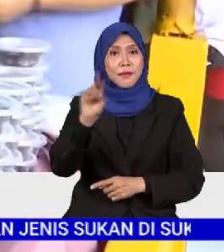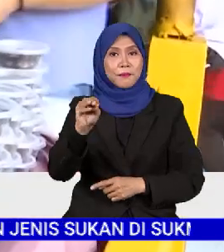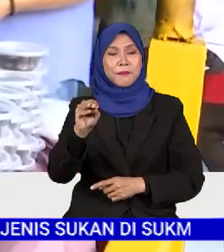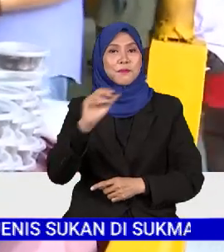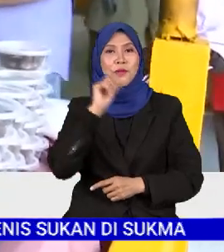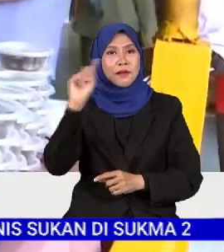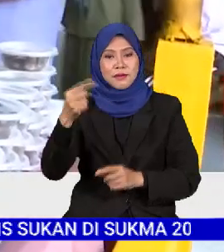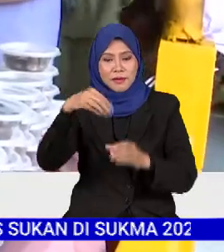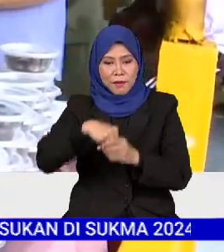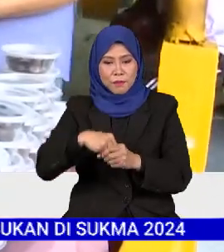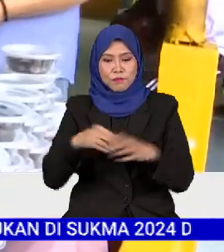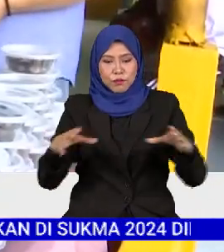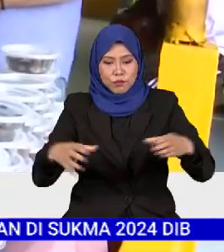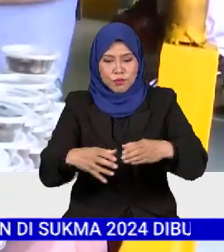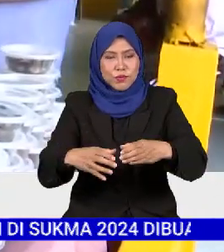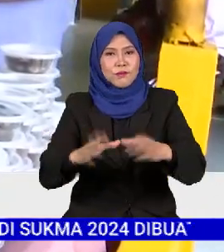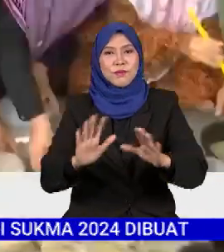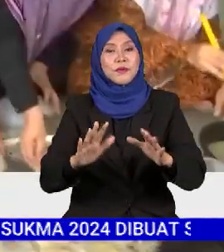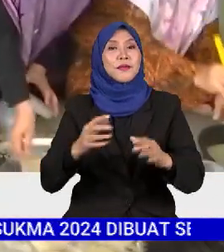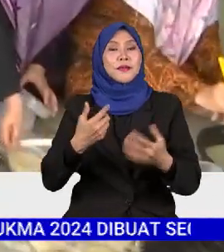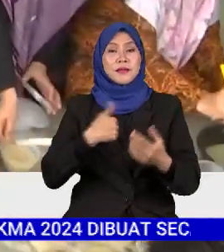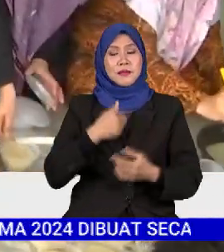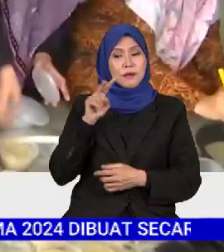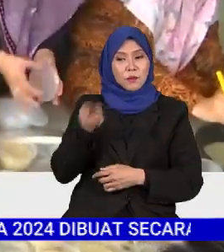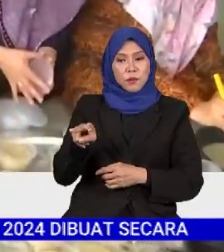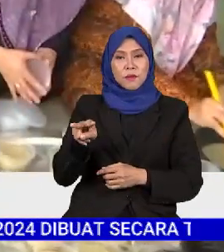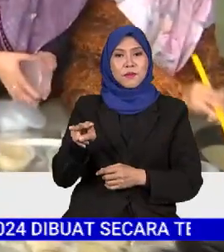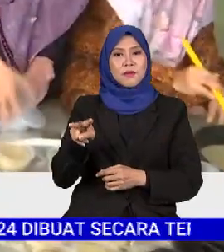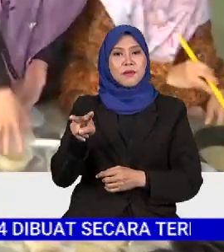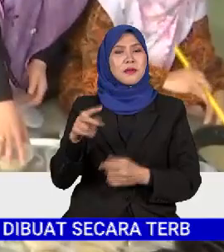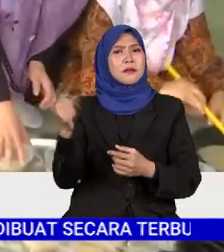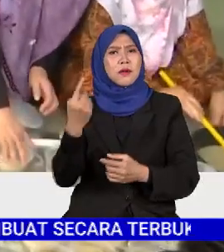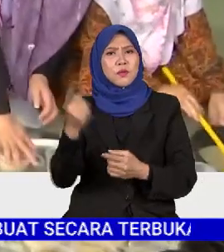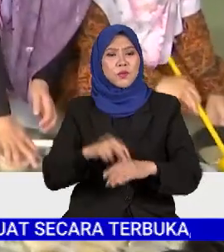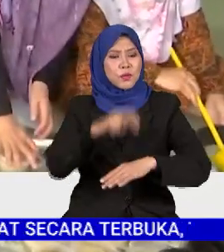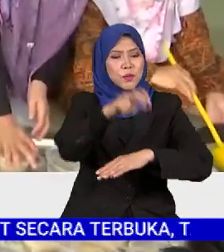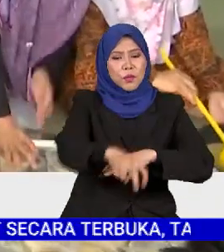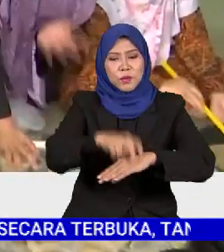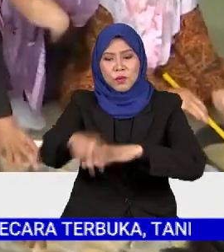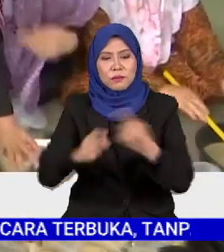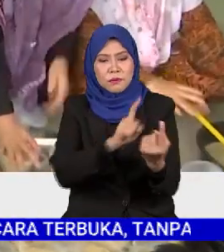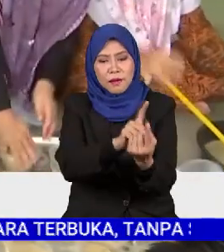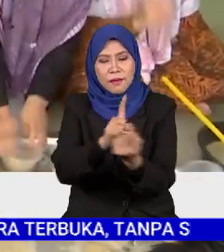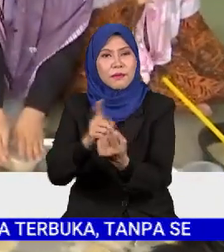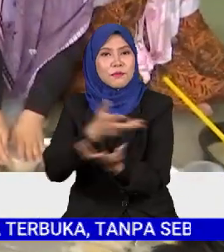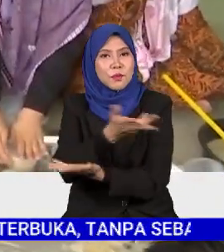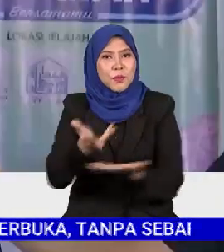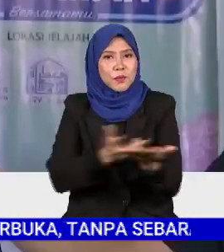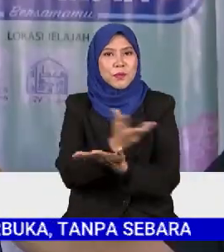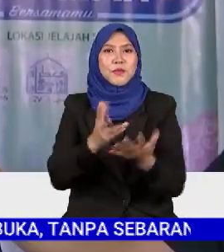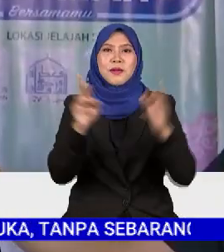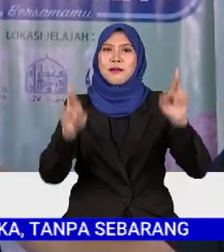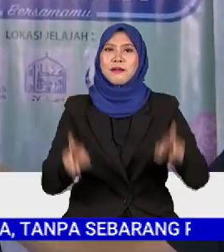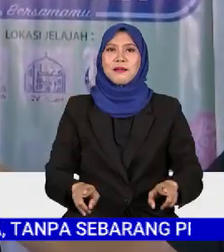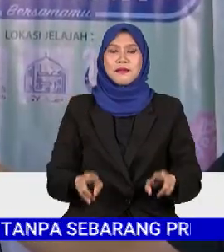di konti dan di studio saja. Kita yang saya sendiri nampak dan lihat, mereka sentiasa turun ke lapangan untuk mendekati, menyantuni